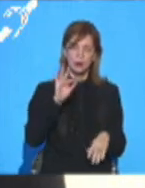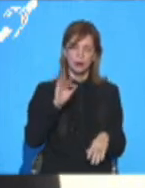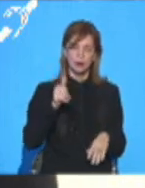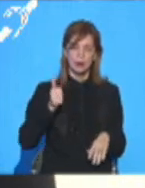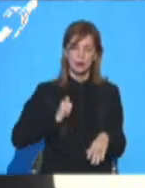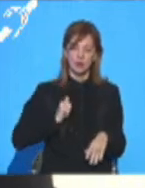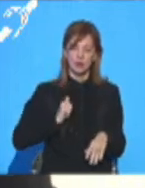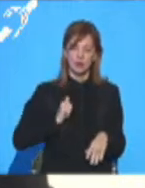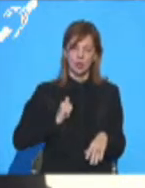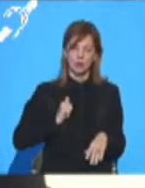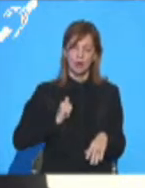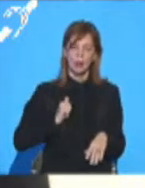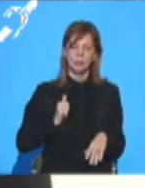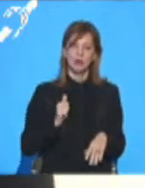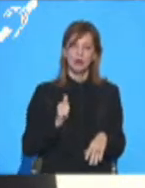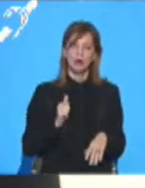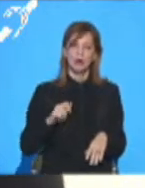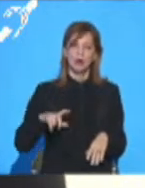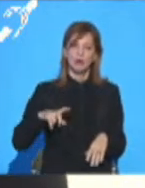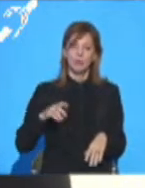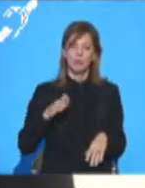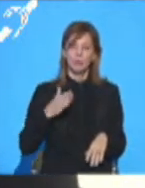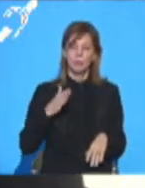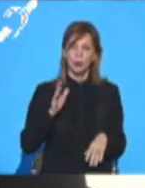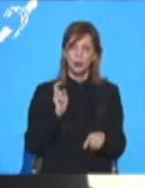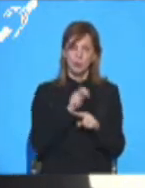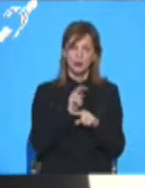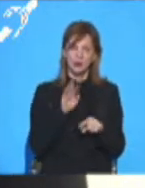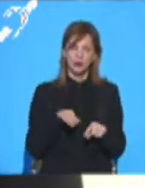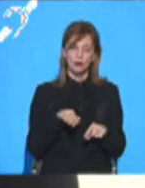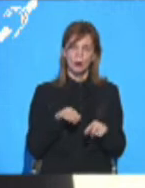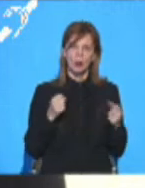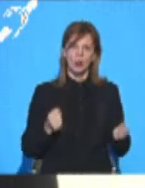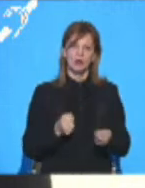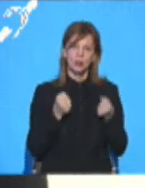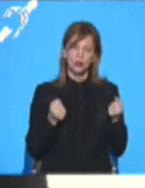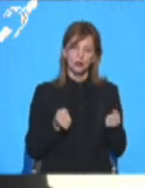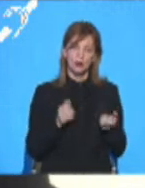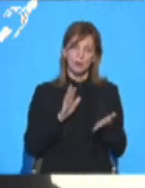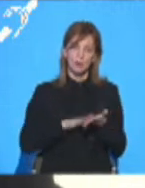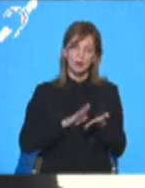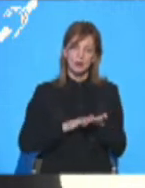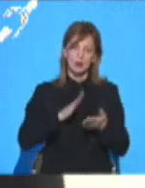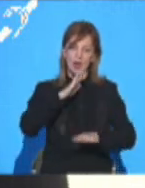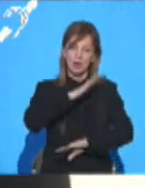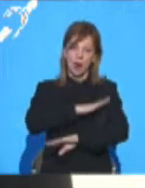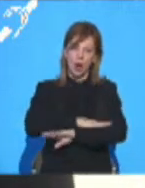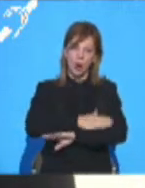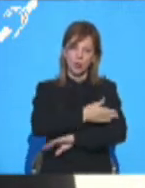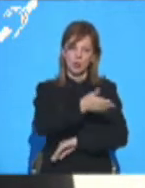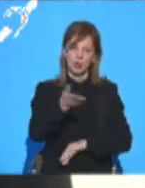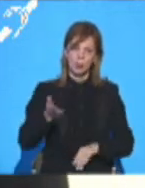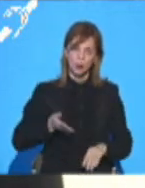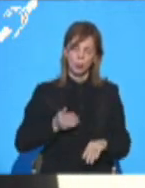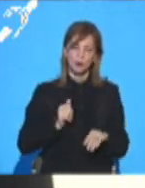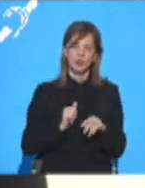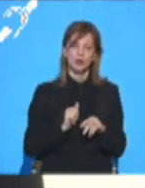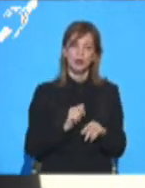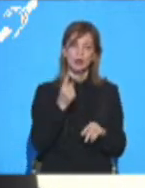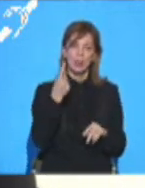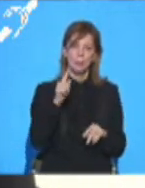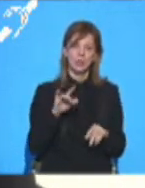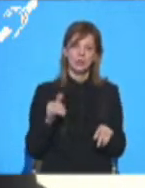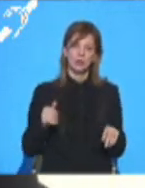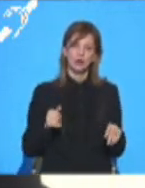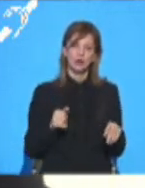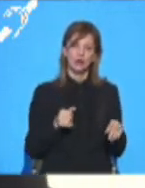din cadrul ambelor unități vor participa la misiuni de menținere a ordinii publice, atât independent, cât și în